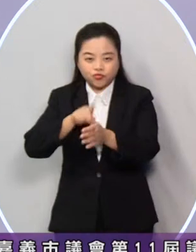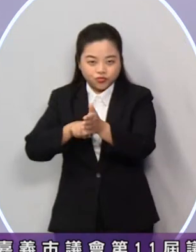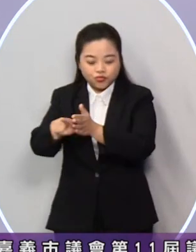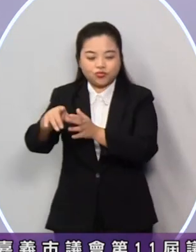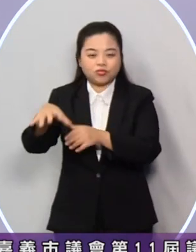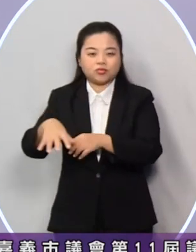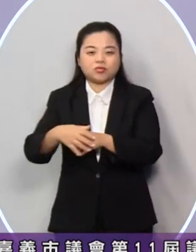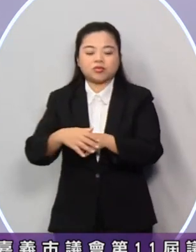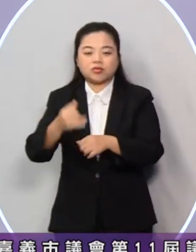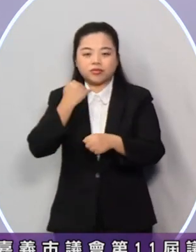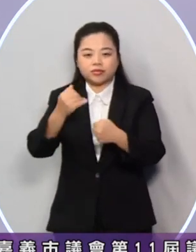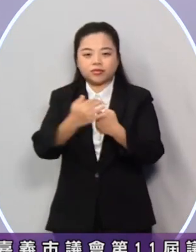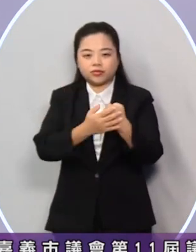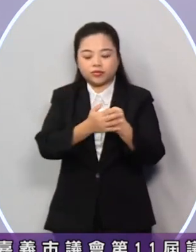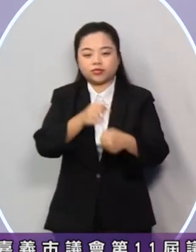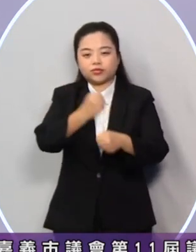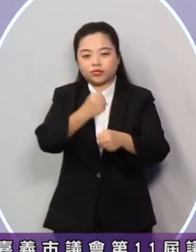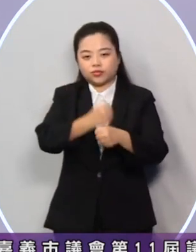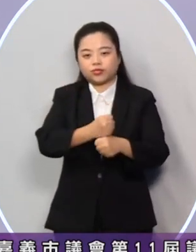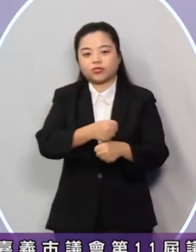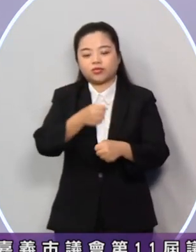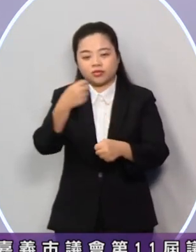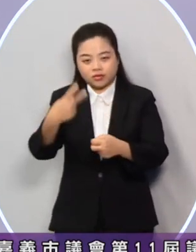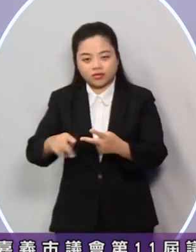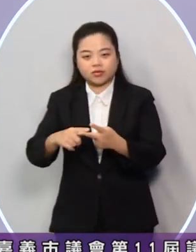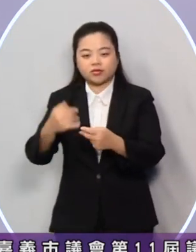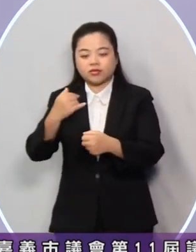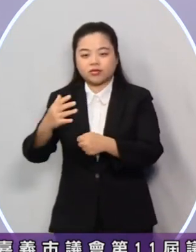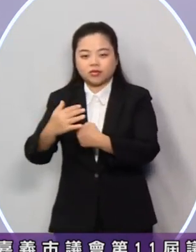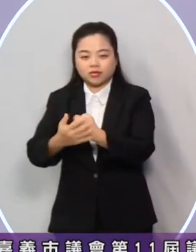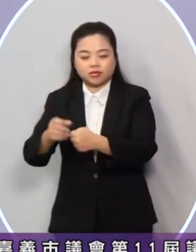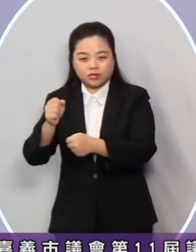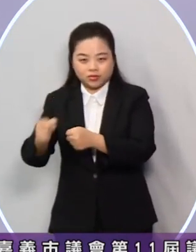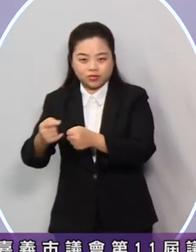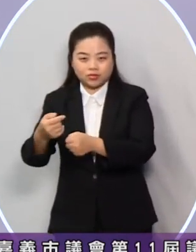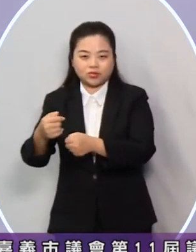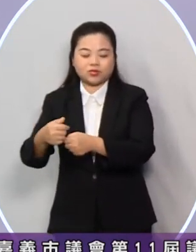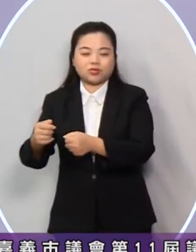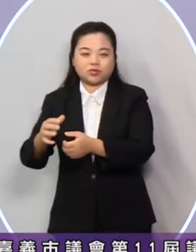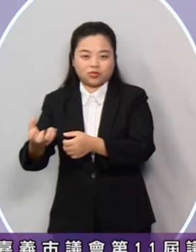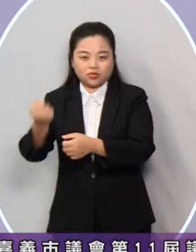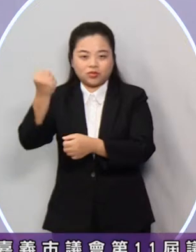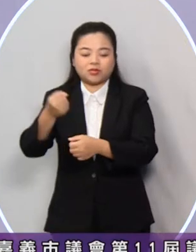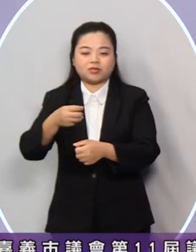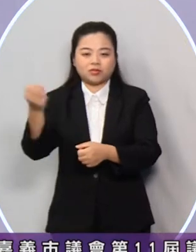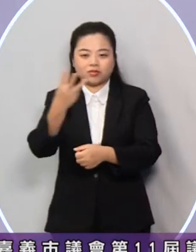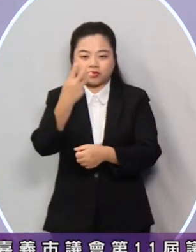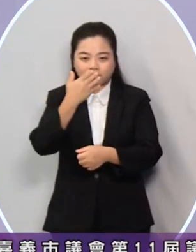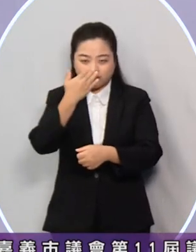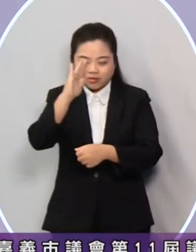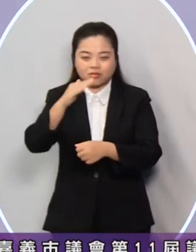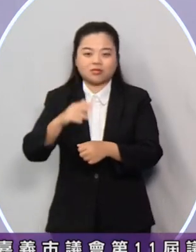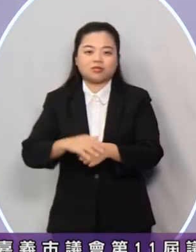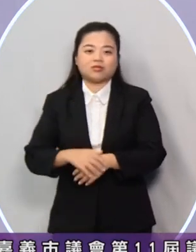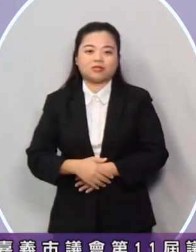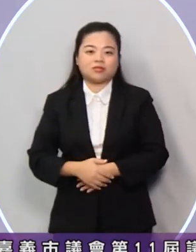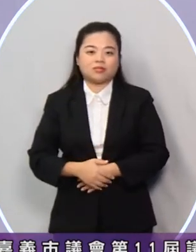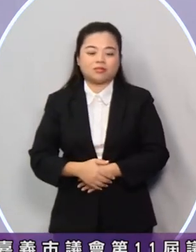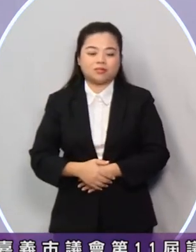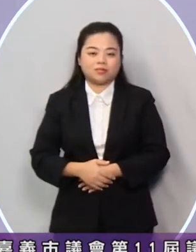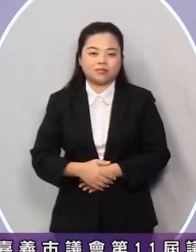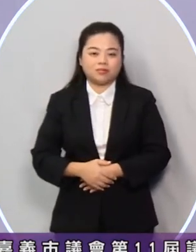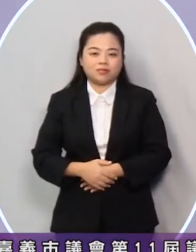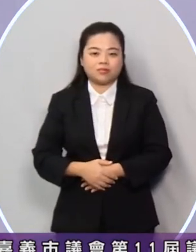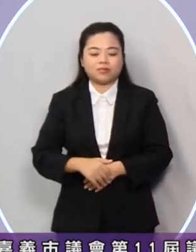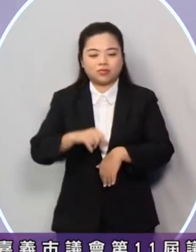同时保障性工作者以及消费者的权益，更能增加政府税收，无疑是三赢的局面。